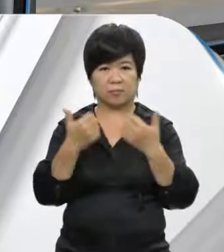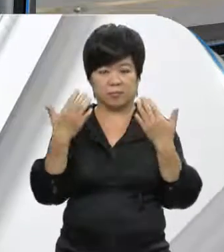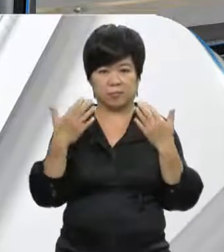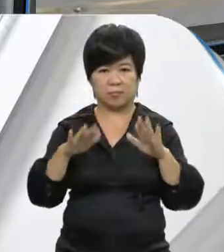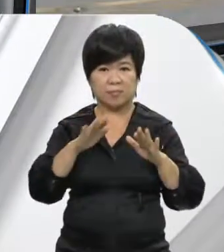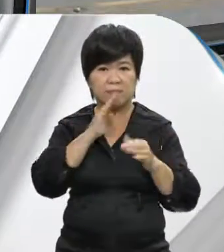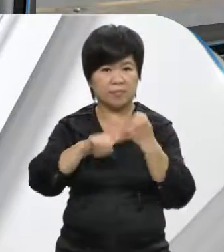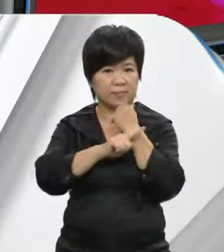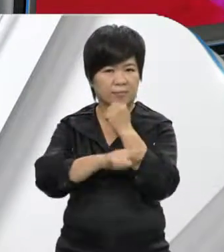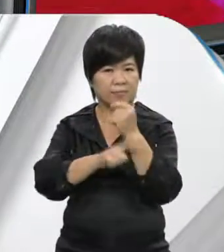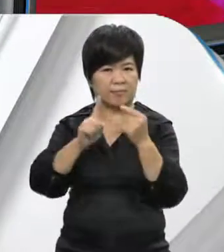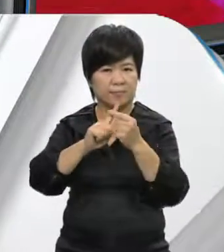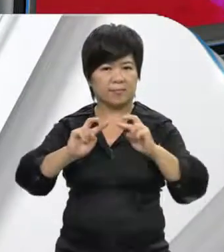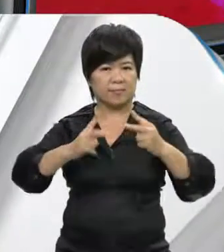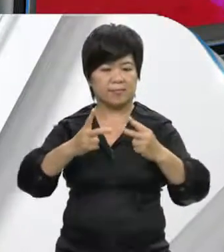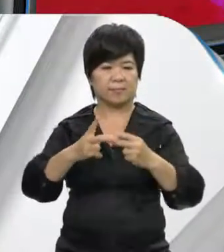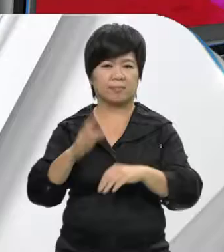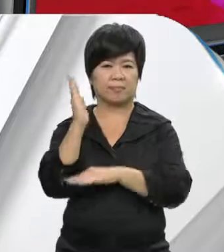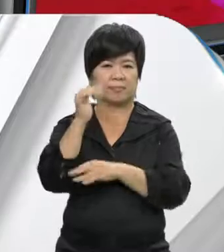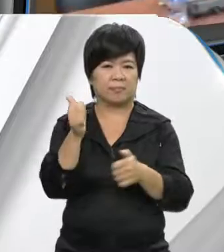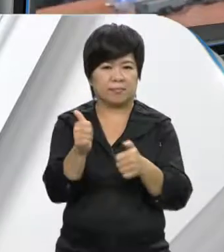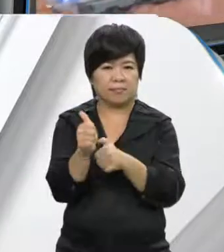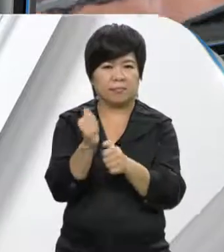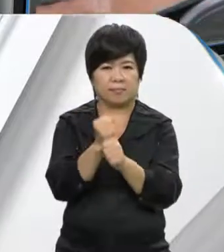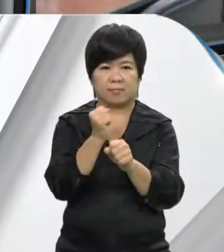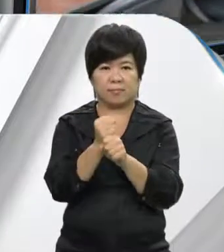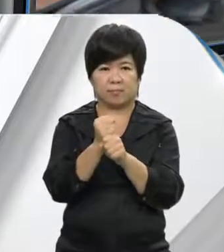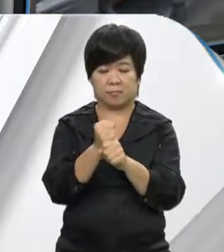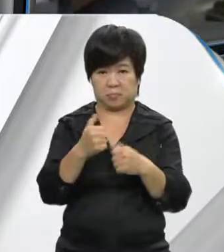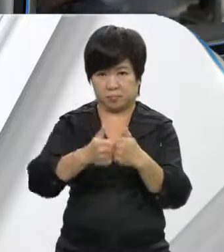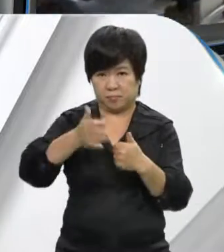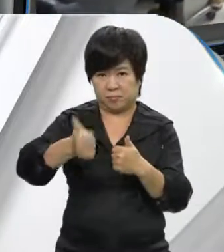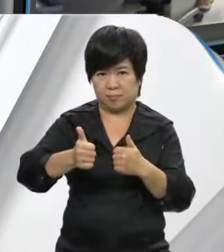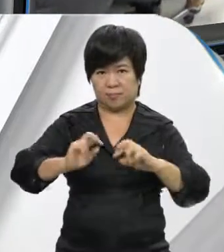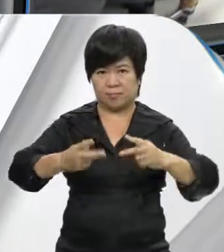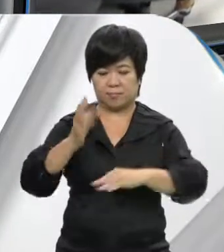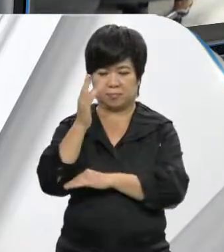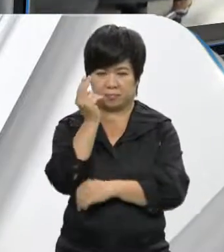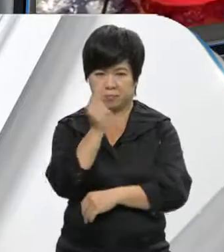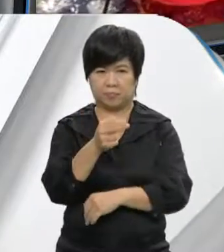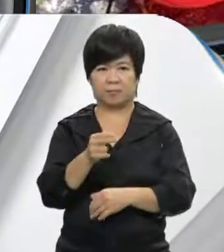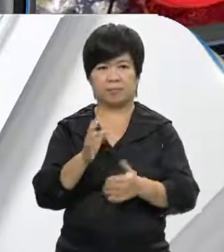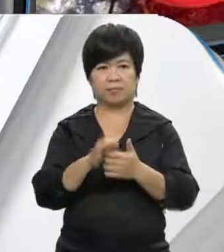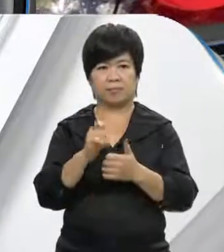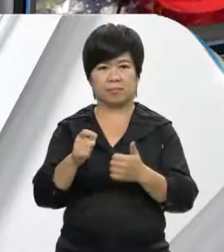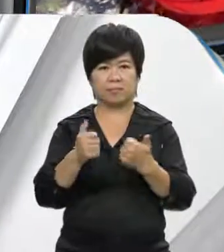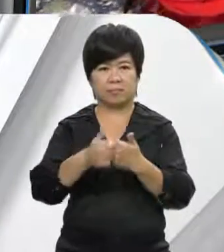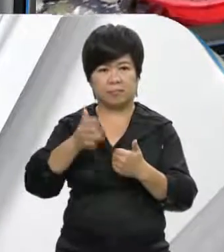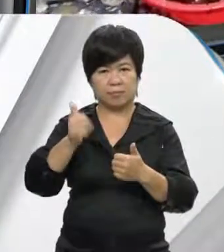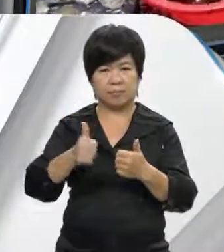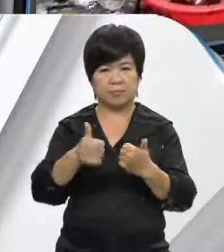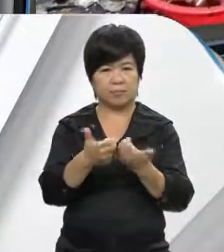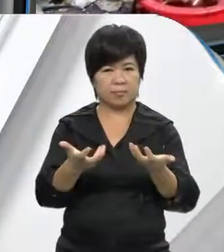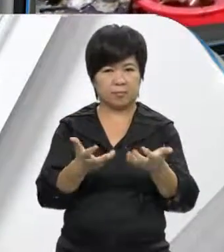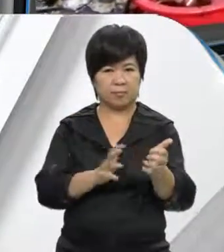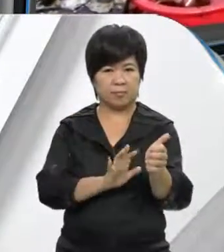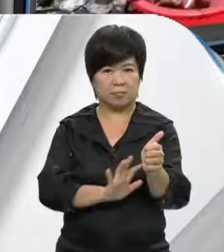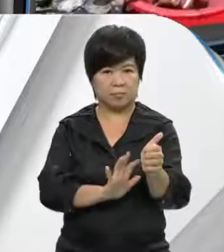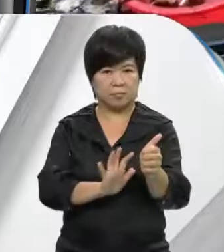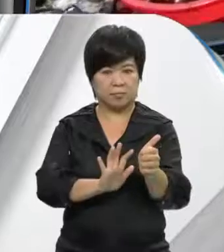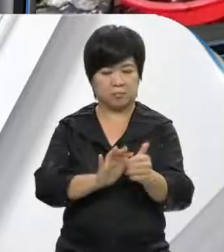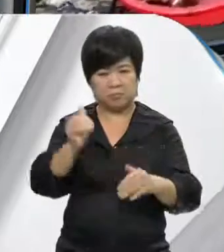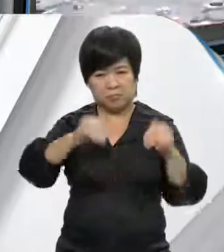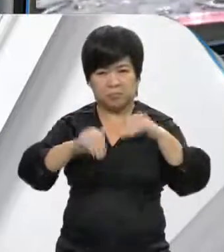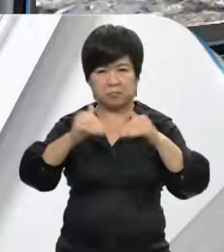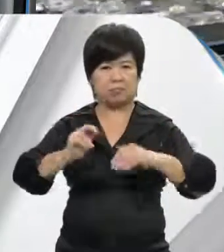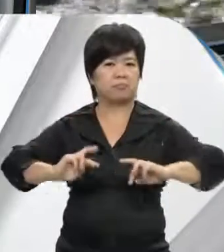面归作公务机关，同时费用归作个人派，也停止费用了费务违章嫌疑，引起